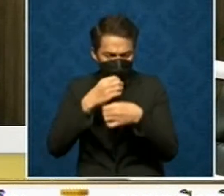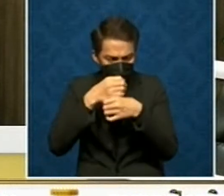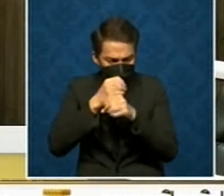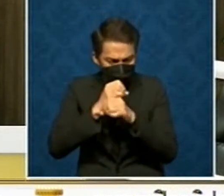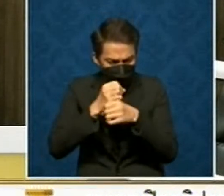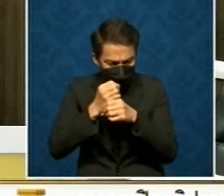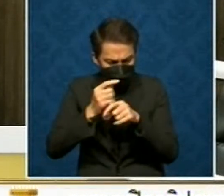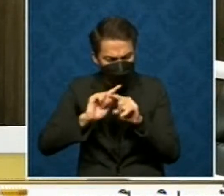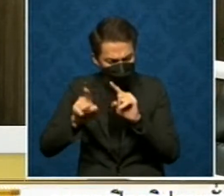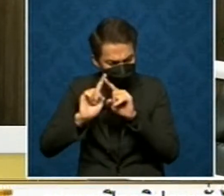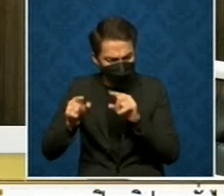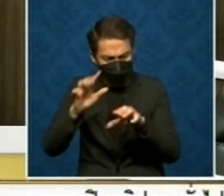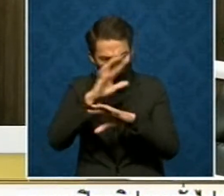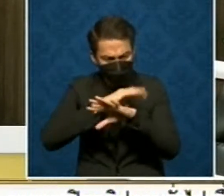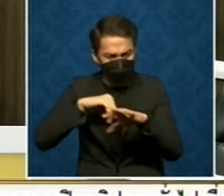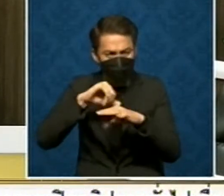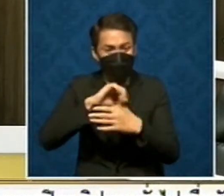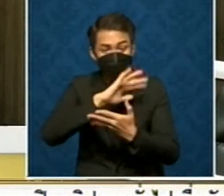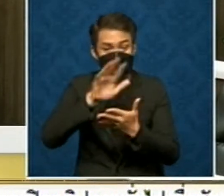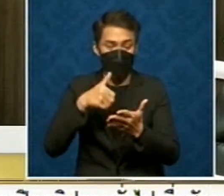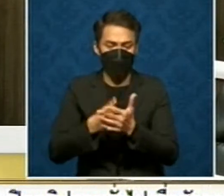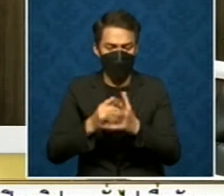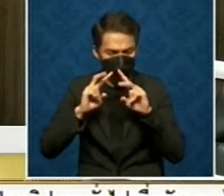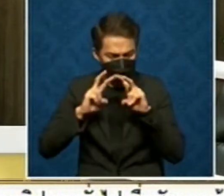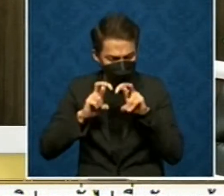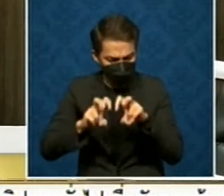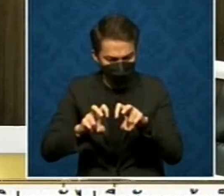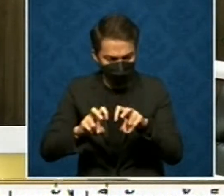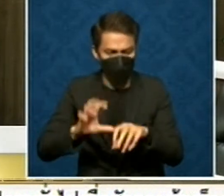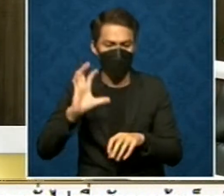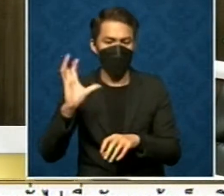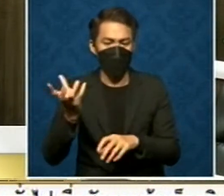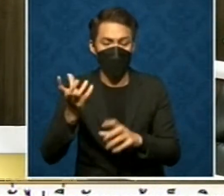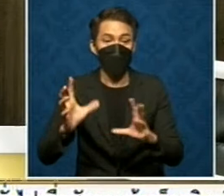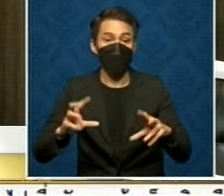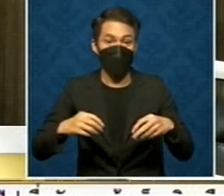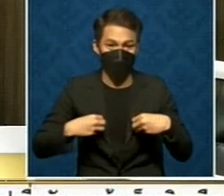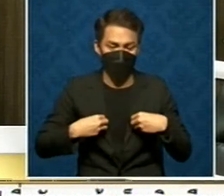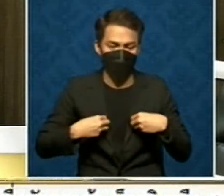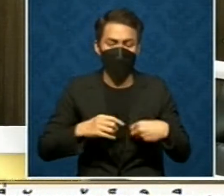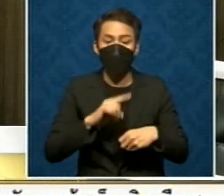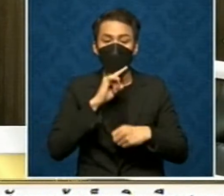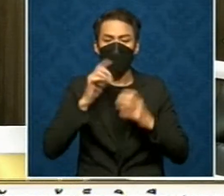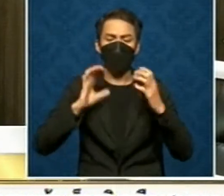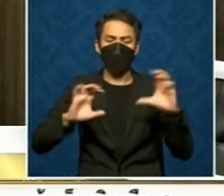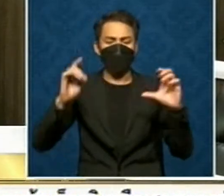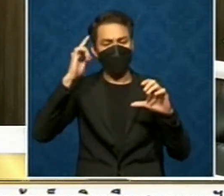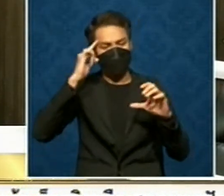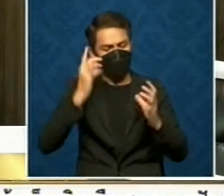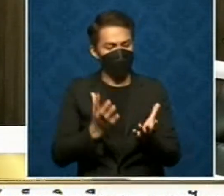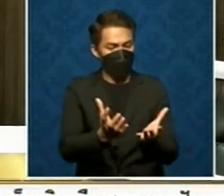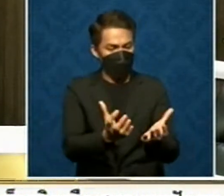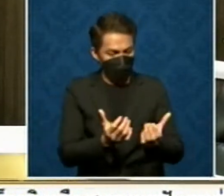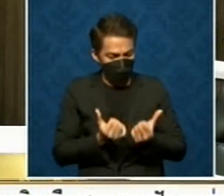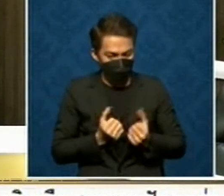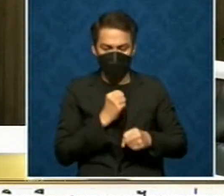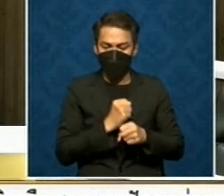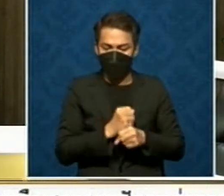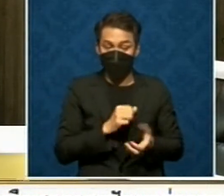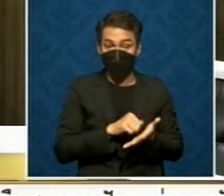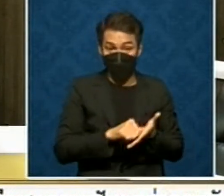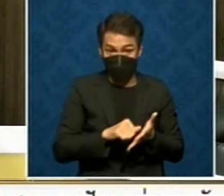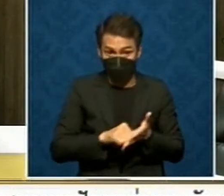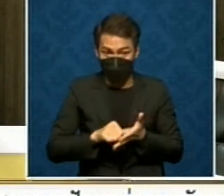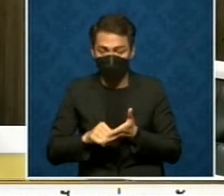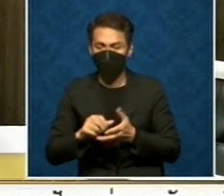ให้เปที่ยอมรับของนารอชาติได้ถ้รัฐบาลคิดเราไปทำผมจะถอวเป็ประโยชนแต่ถาเที่ยไปบอกเกษตรกร